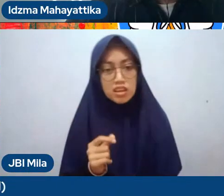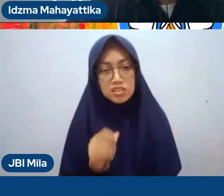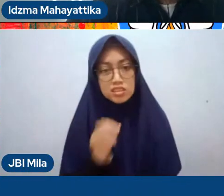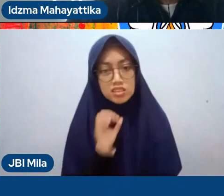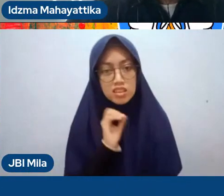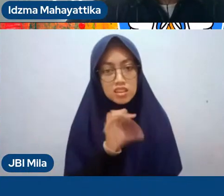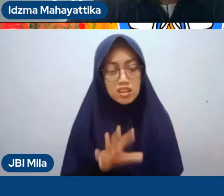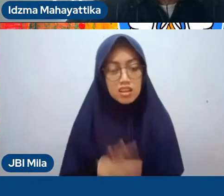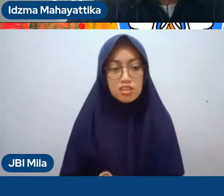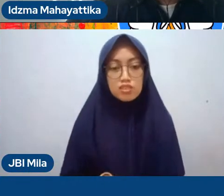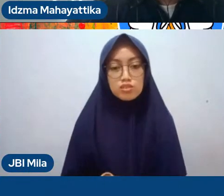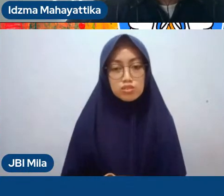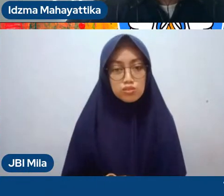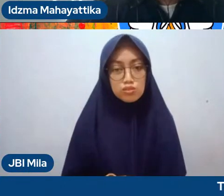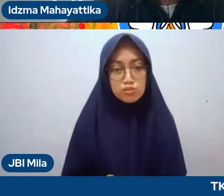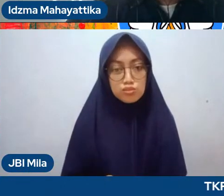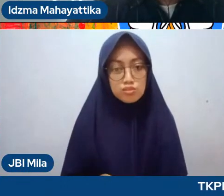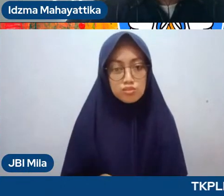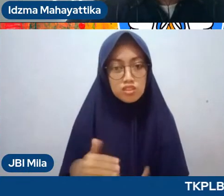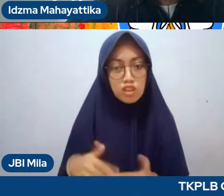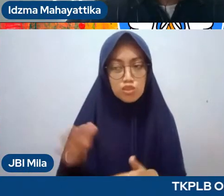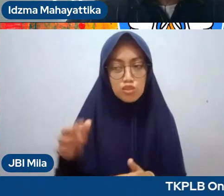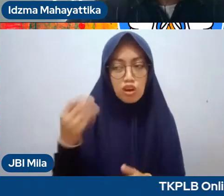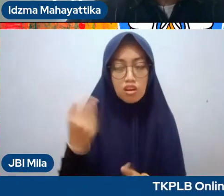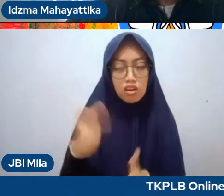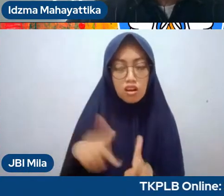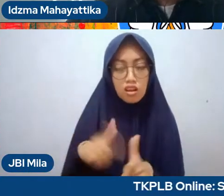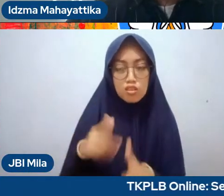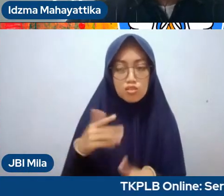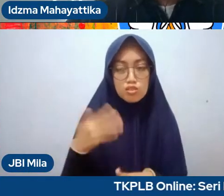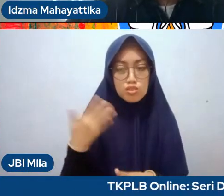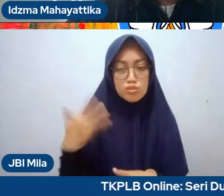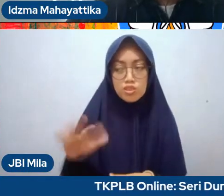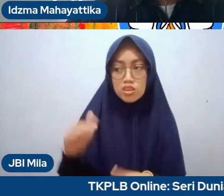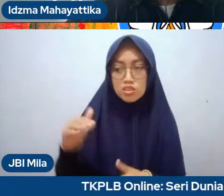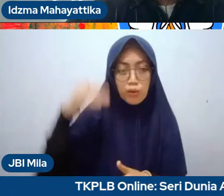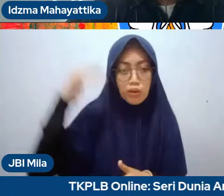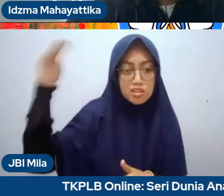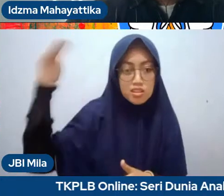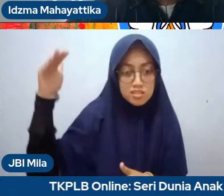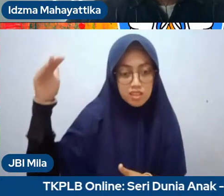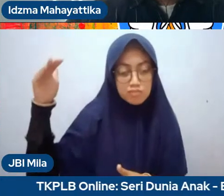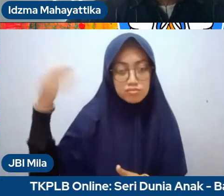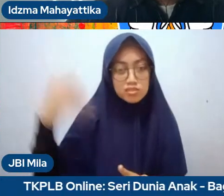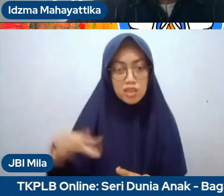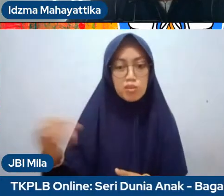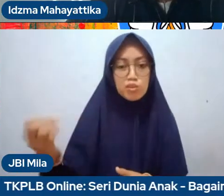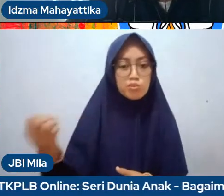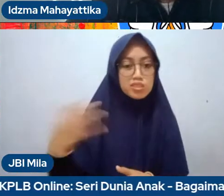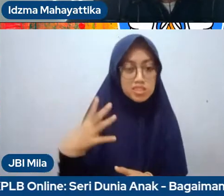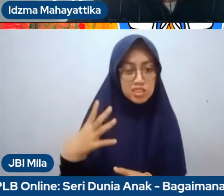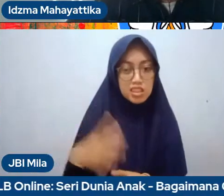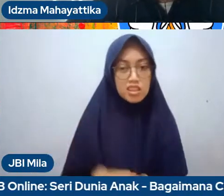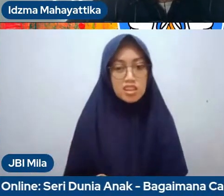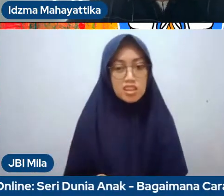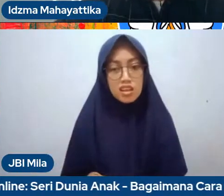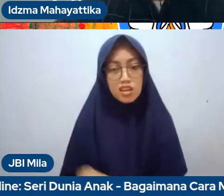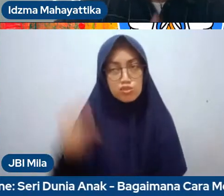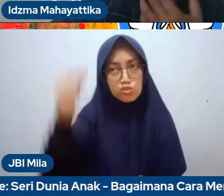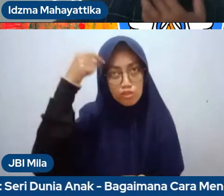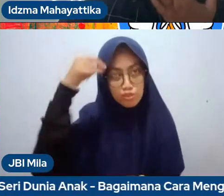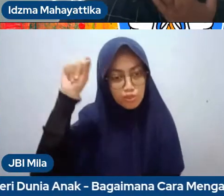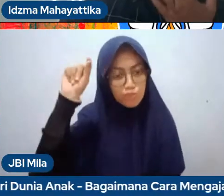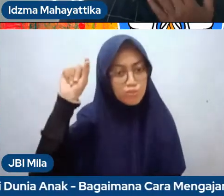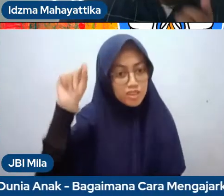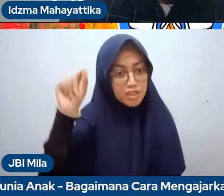dimarahin sebenarnya, tapi itu takut cerita gitu. Itu TK, tapi TK. Pas ceritanya pas kuliah. Iya betul, pas kuliah. Jadi berapa puluh